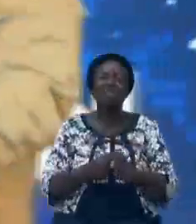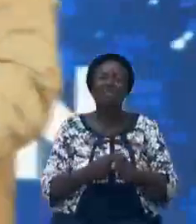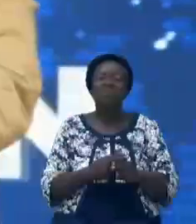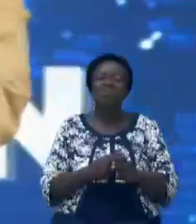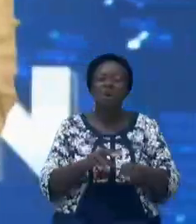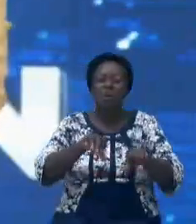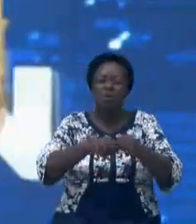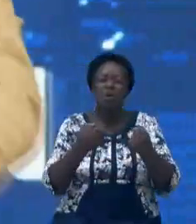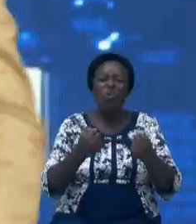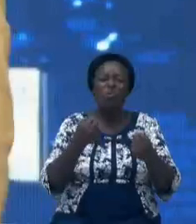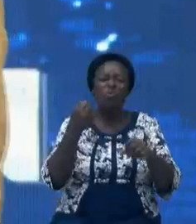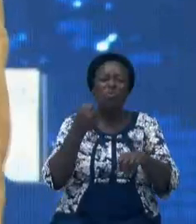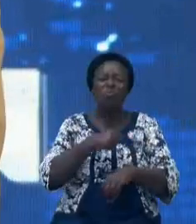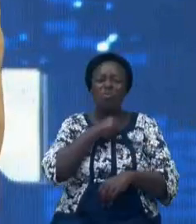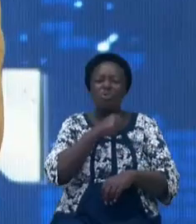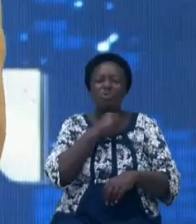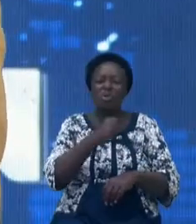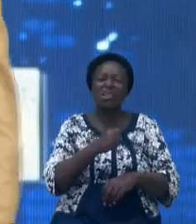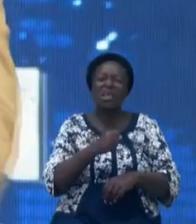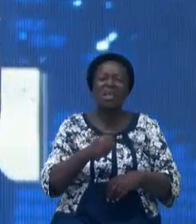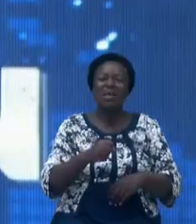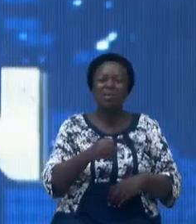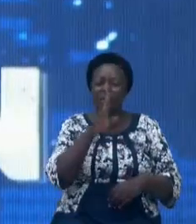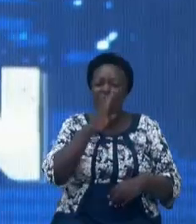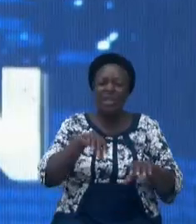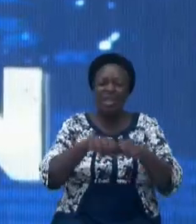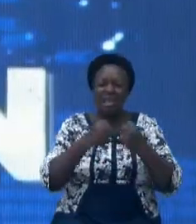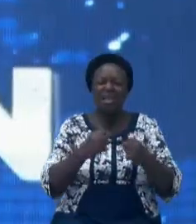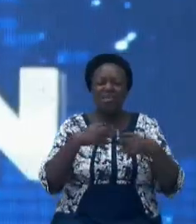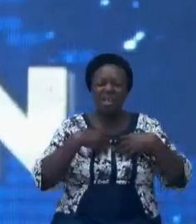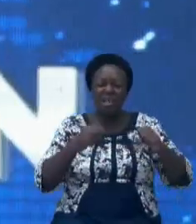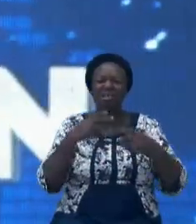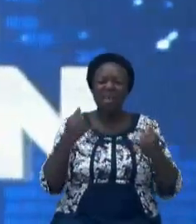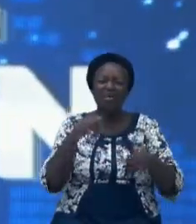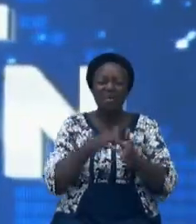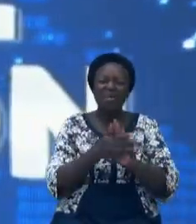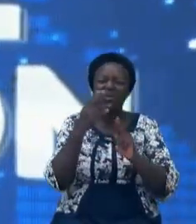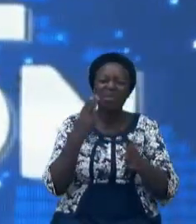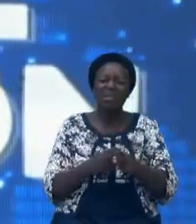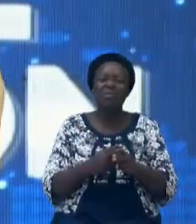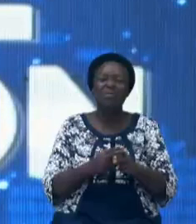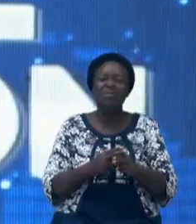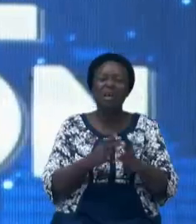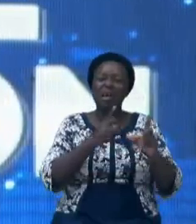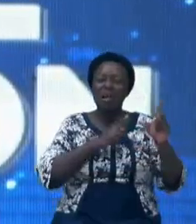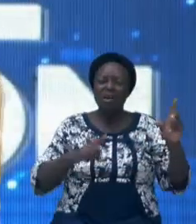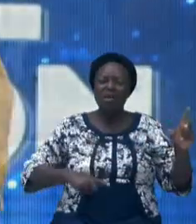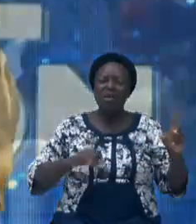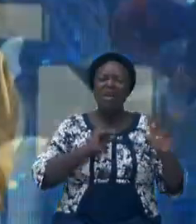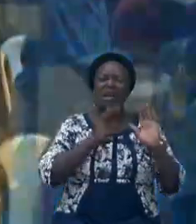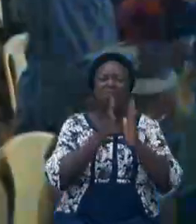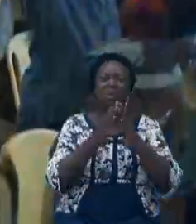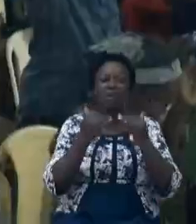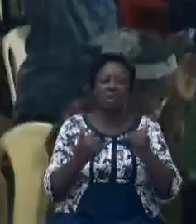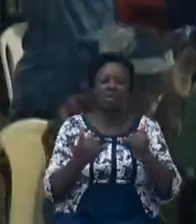paralysie soyez des vies au nom de jésus les os brisé cassé mais desséché soyez